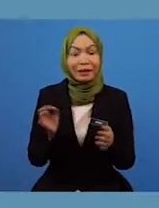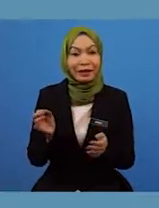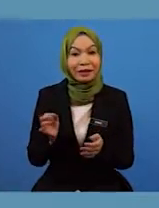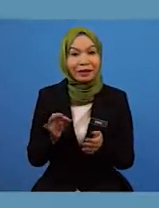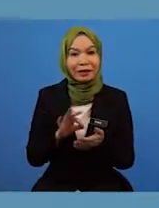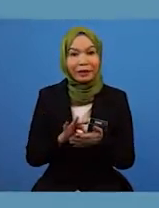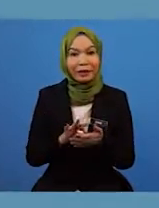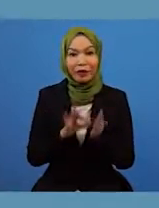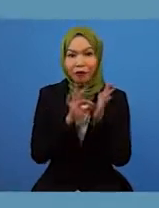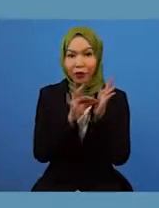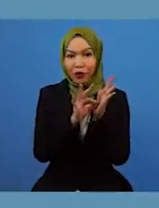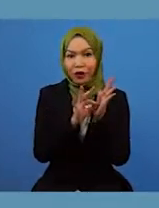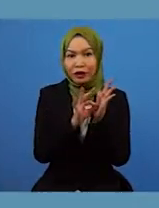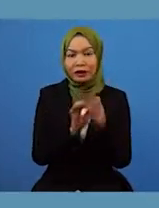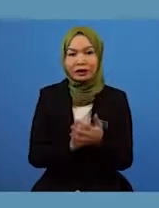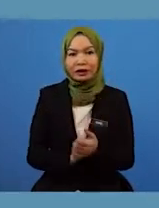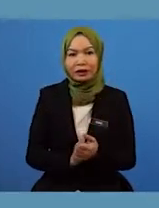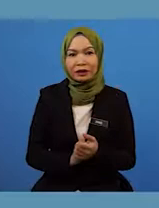CH3OH adalah negatif